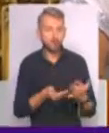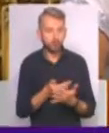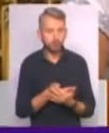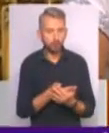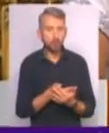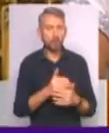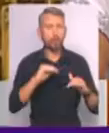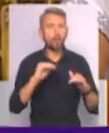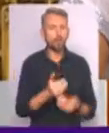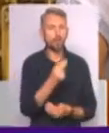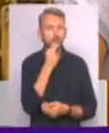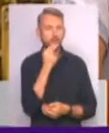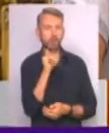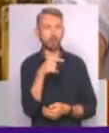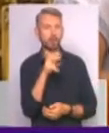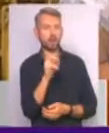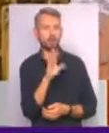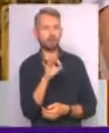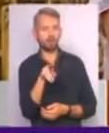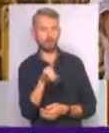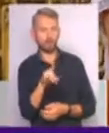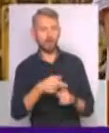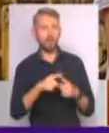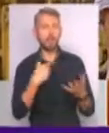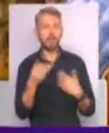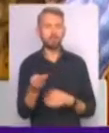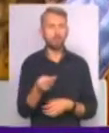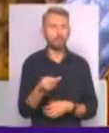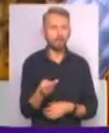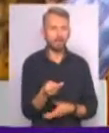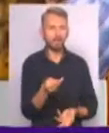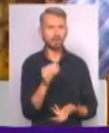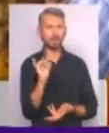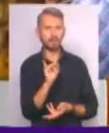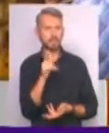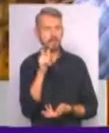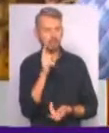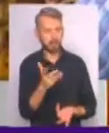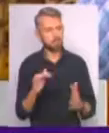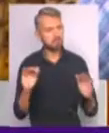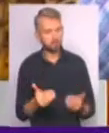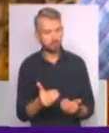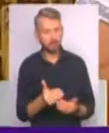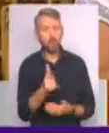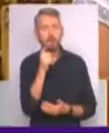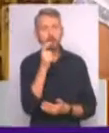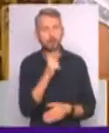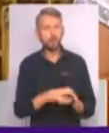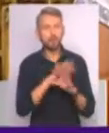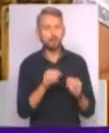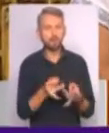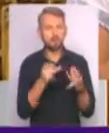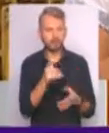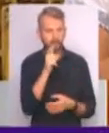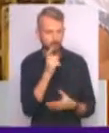питании количество углеводов. В первую очередь касается это муки и сахара. Сахаров, в принципе, простых